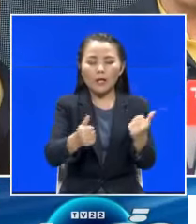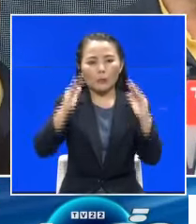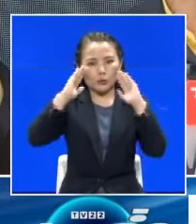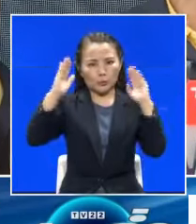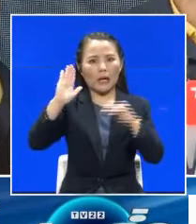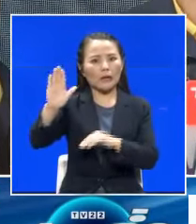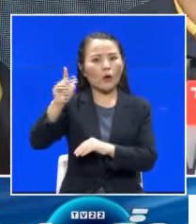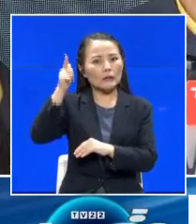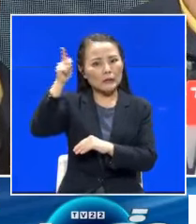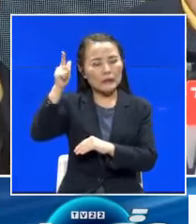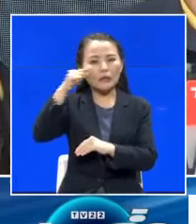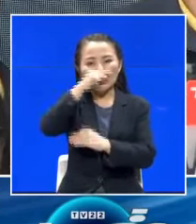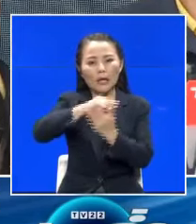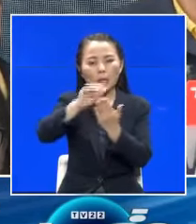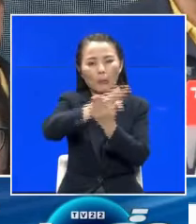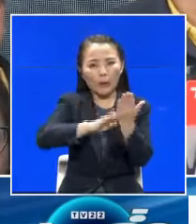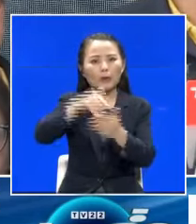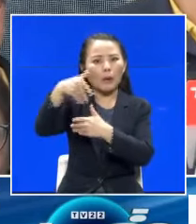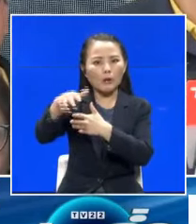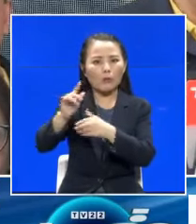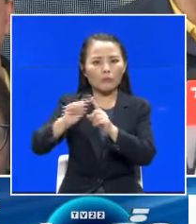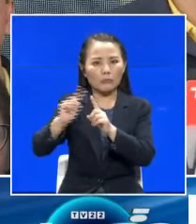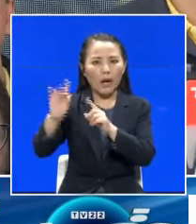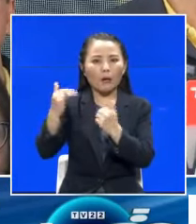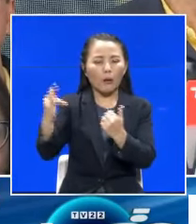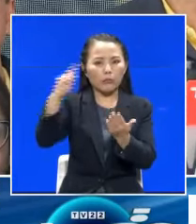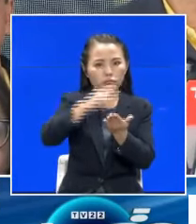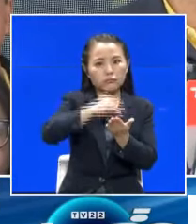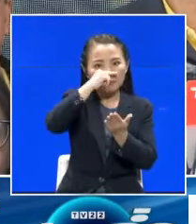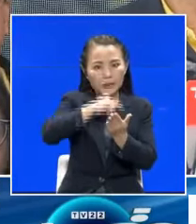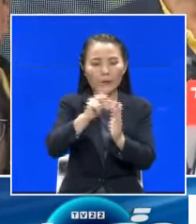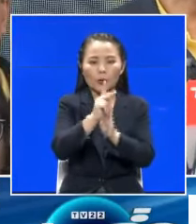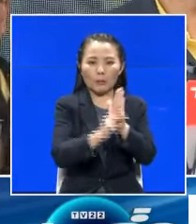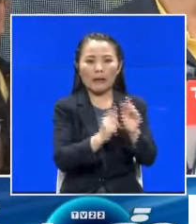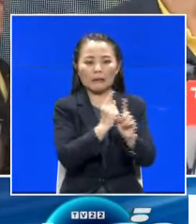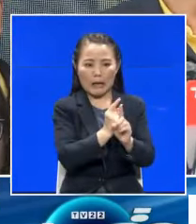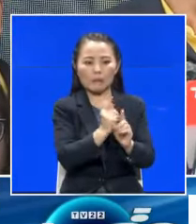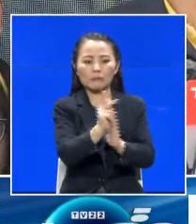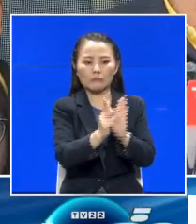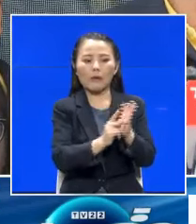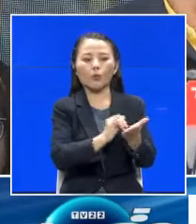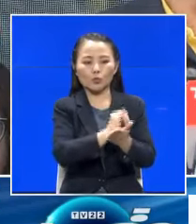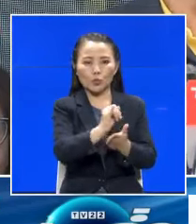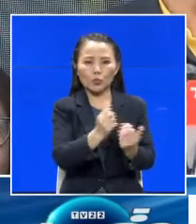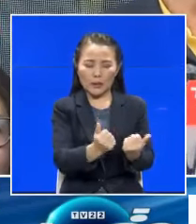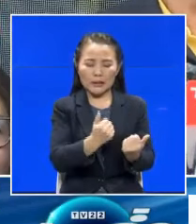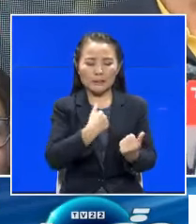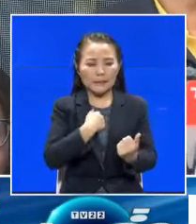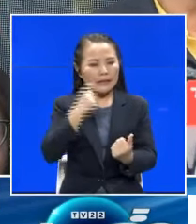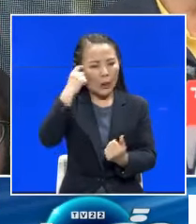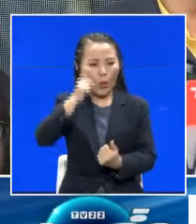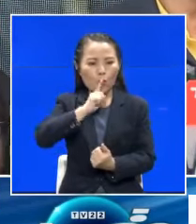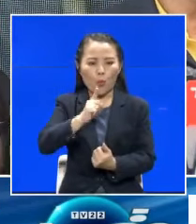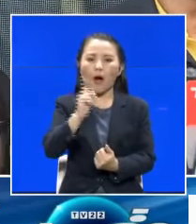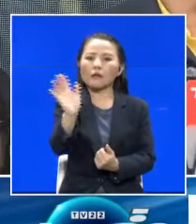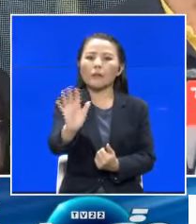านสะสมมาระหว่างที่อยู่เมืองนอกนะครับแล้วก็เข้ามาสู่กระบวนการกฎหมายที่ต้องเน้นย้ำว่าถูกต้องนะครับตรงนี้ก็อย่ามาดราม่